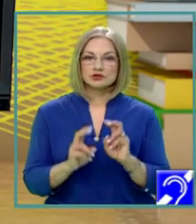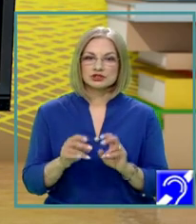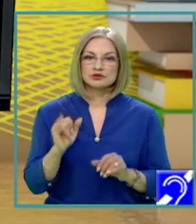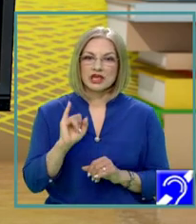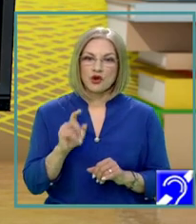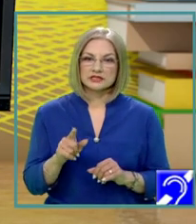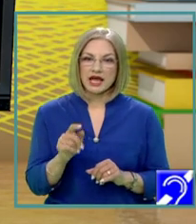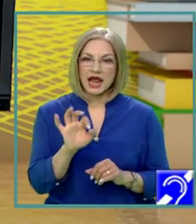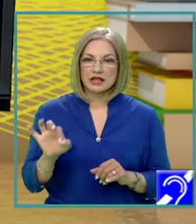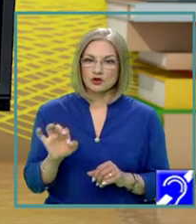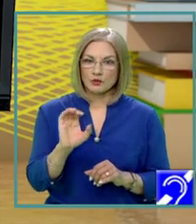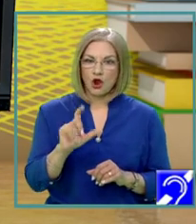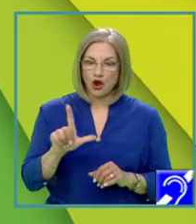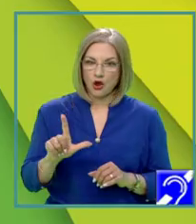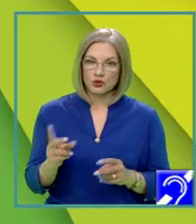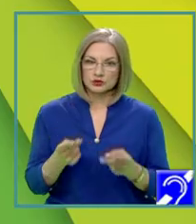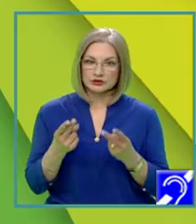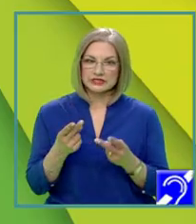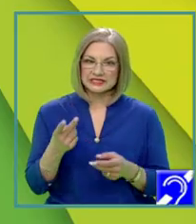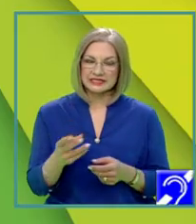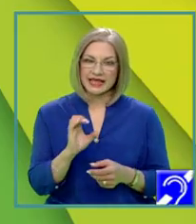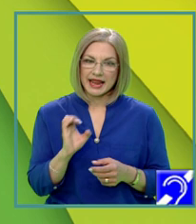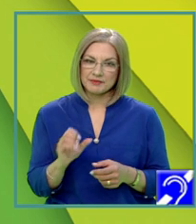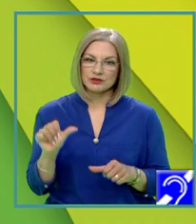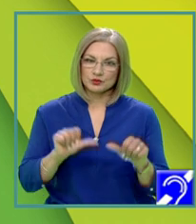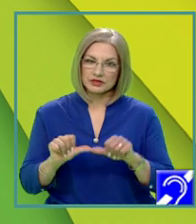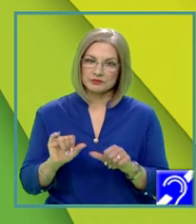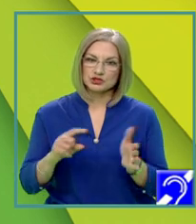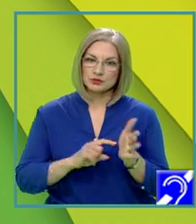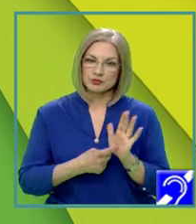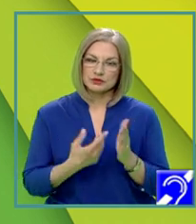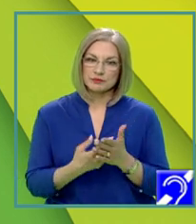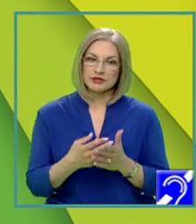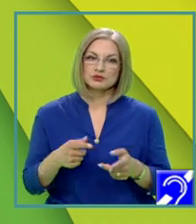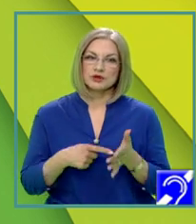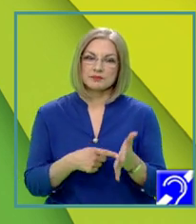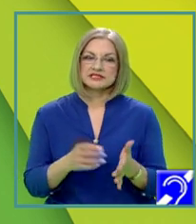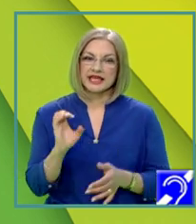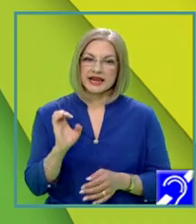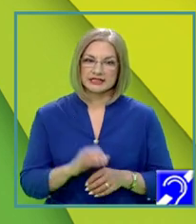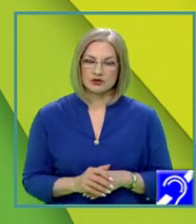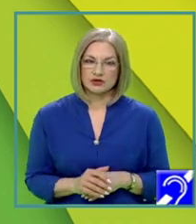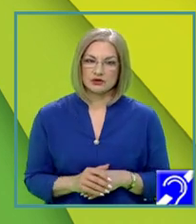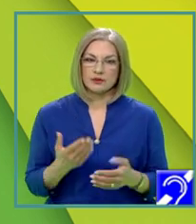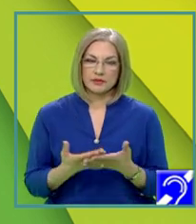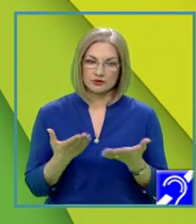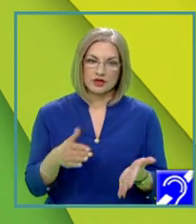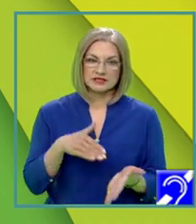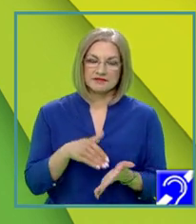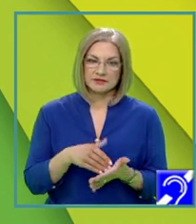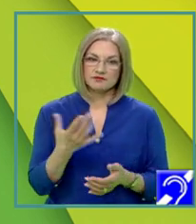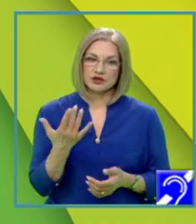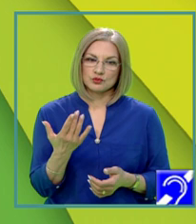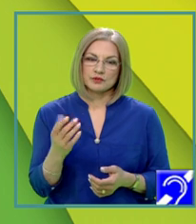utilizând simbolul elementului chimic și puncte pentru reprezentarea electronilor pentru acest lucru avem nevoie de numărul